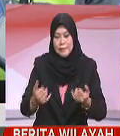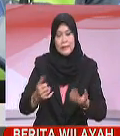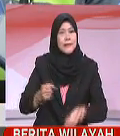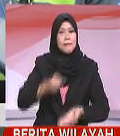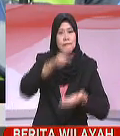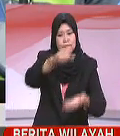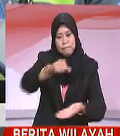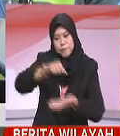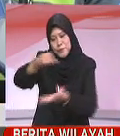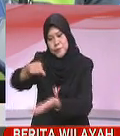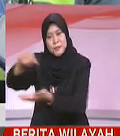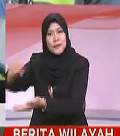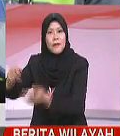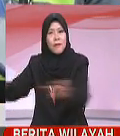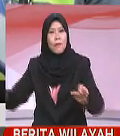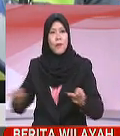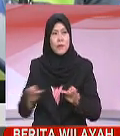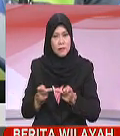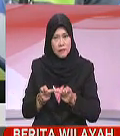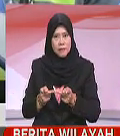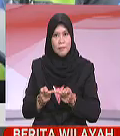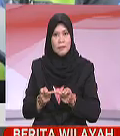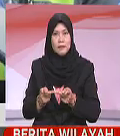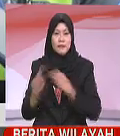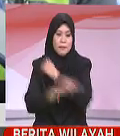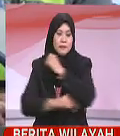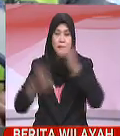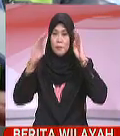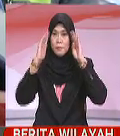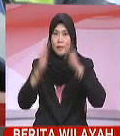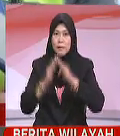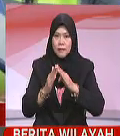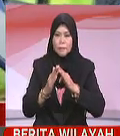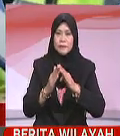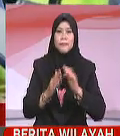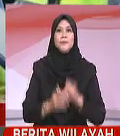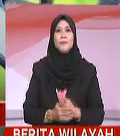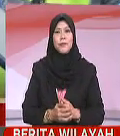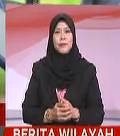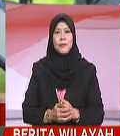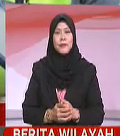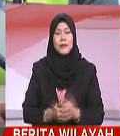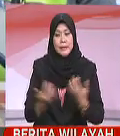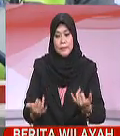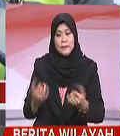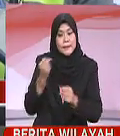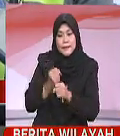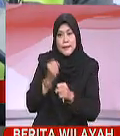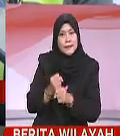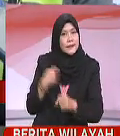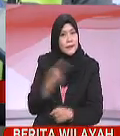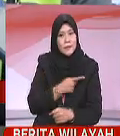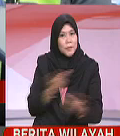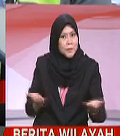ke kawasan-kawasan ataupun di negeri Pahang yang telah pun dikenal pasti. Tugas kita,